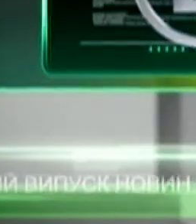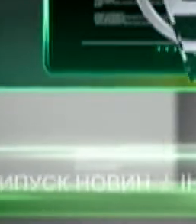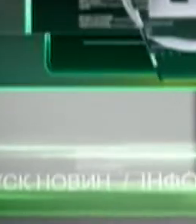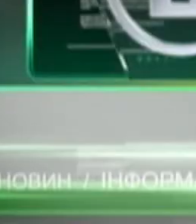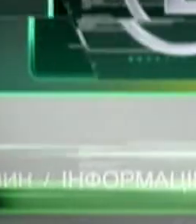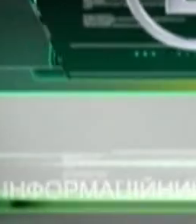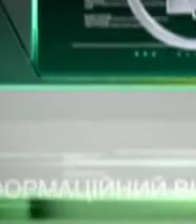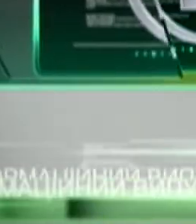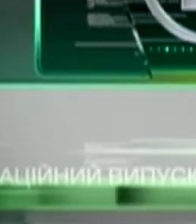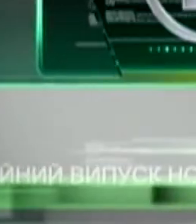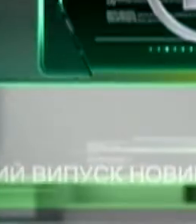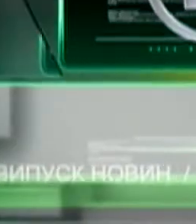Дякую.